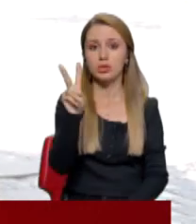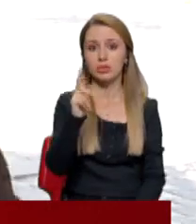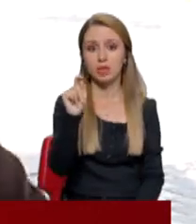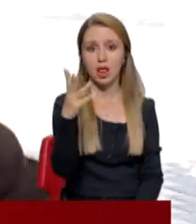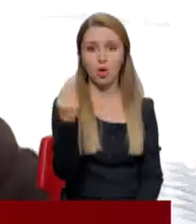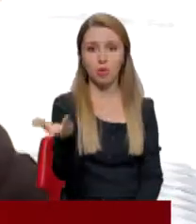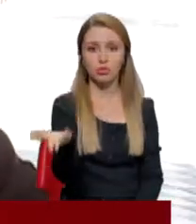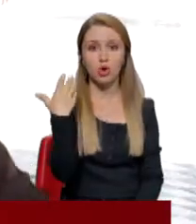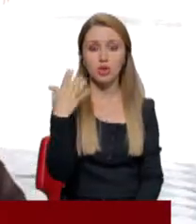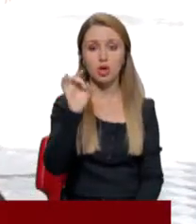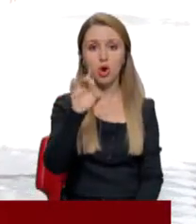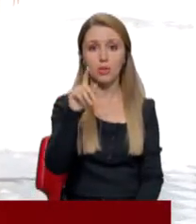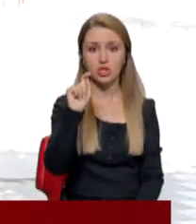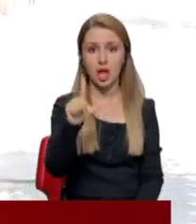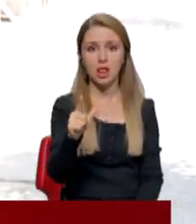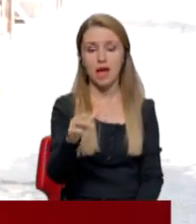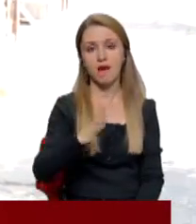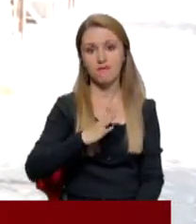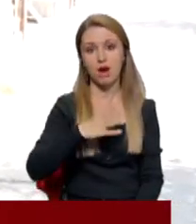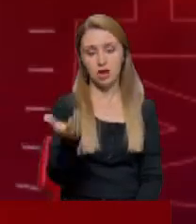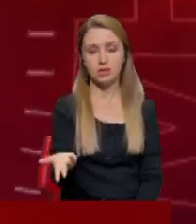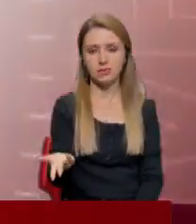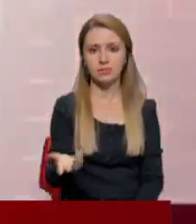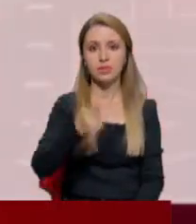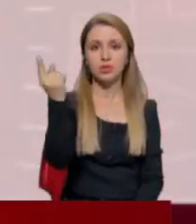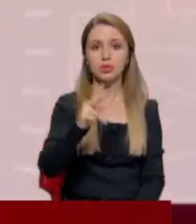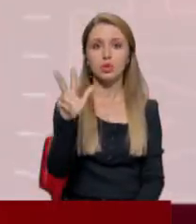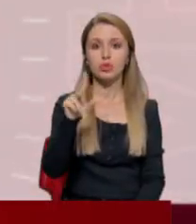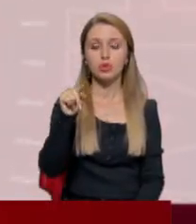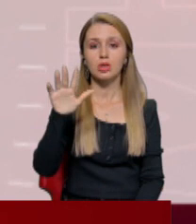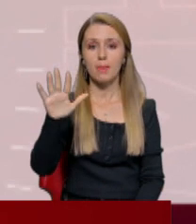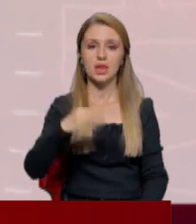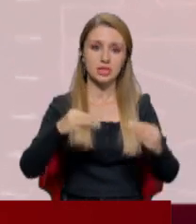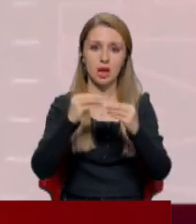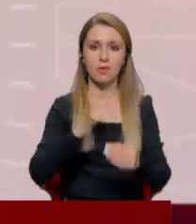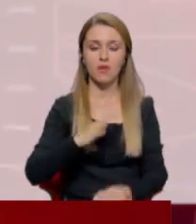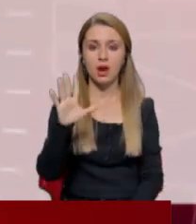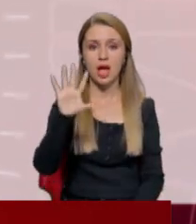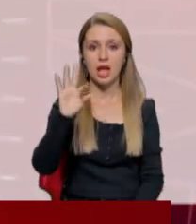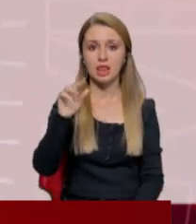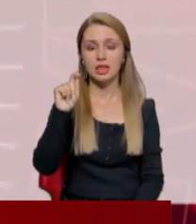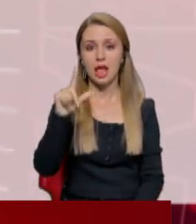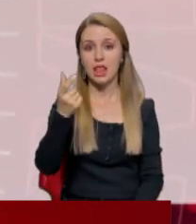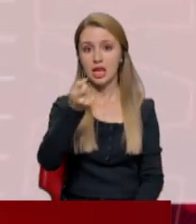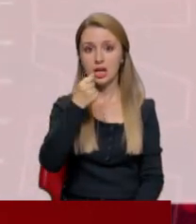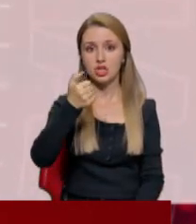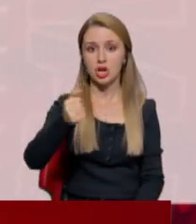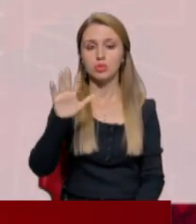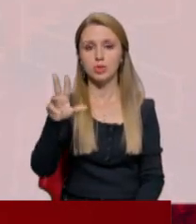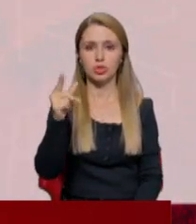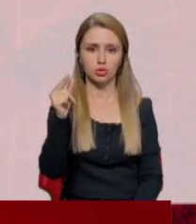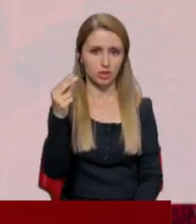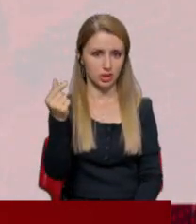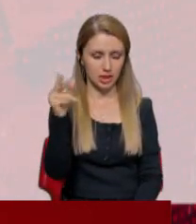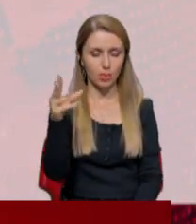para. Daha öncesinde 15 lira bir paket ağrı kesici alıyordum. %30,5'lik zamla 50 liralık ilacın fiyatı 65 lira 25